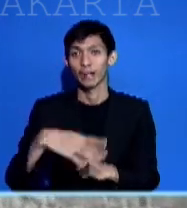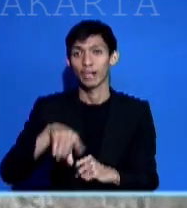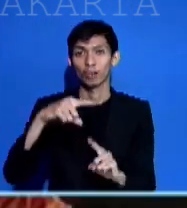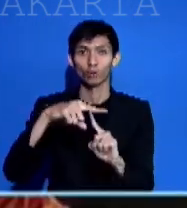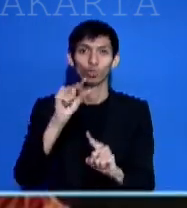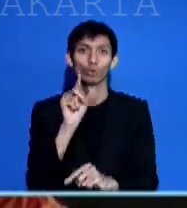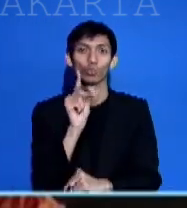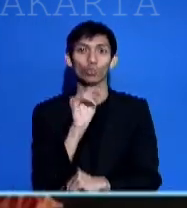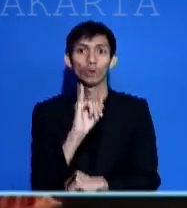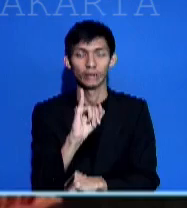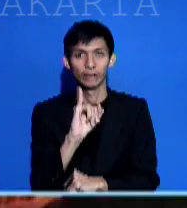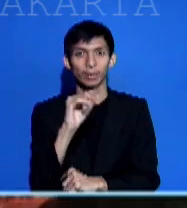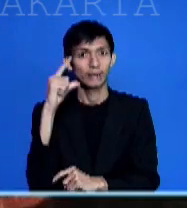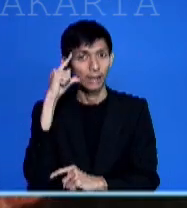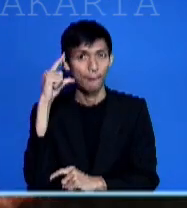Sal